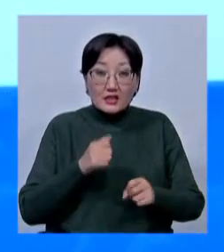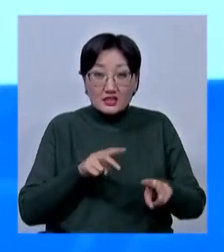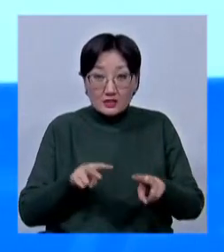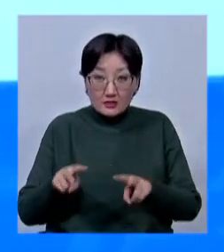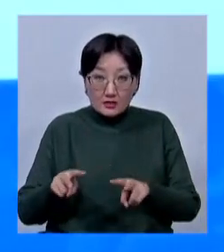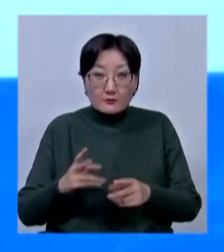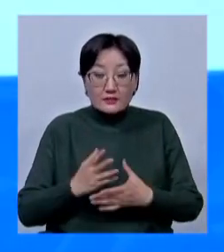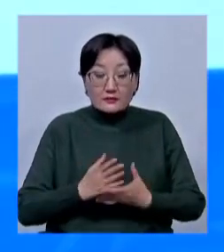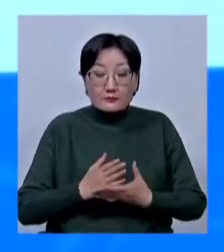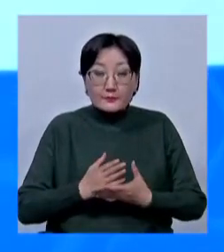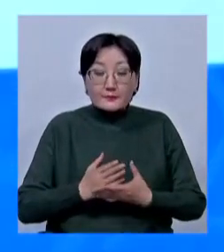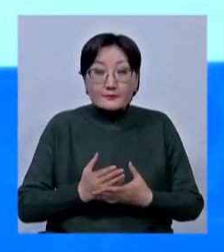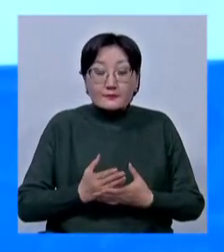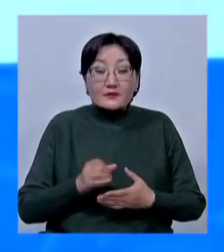сақталады.